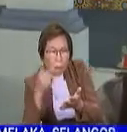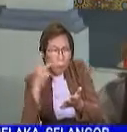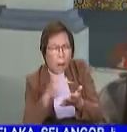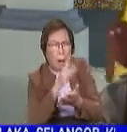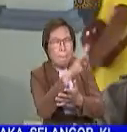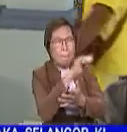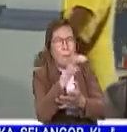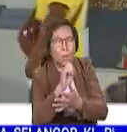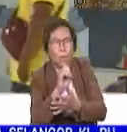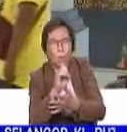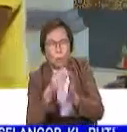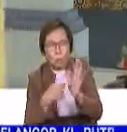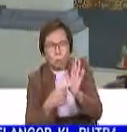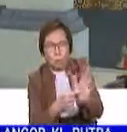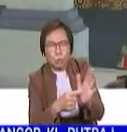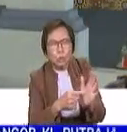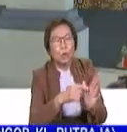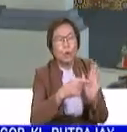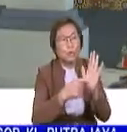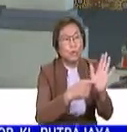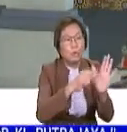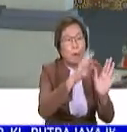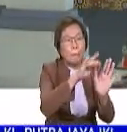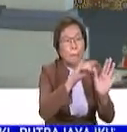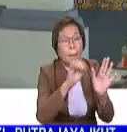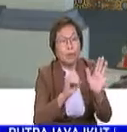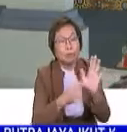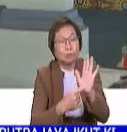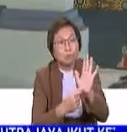difahamkan biomarker ni dia petunjuk-petunjuk di dalam apa ni